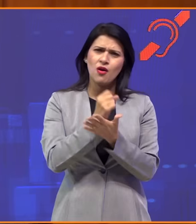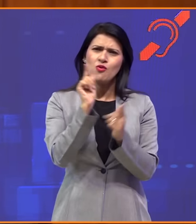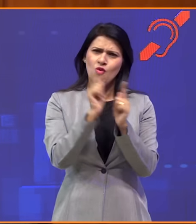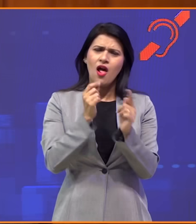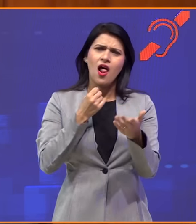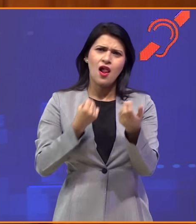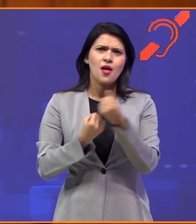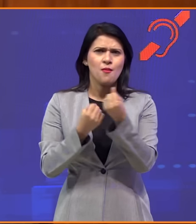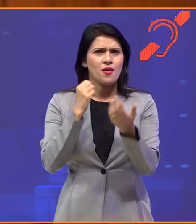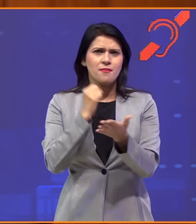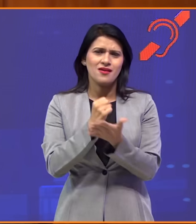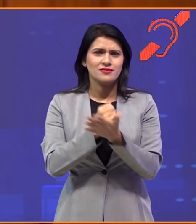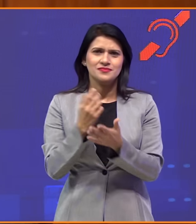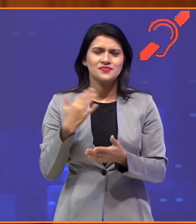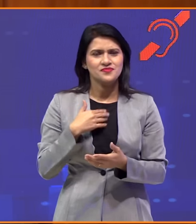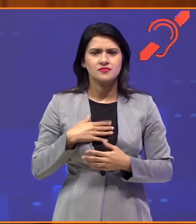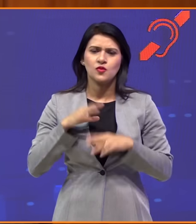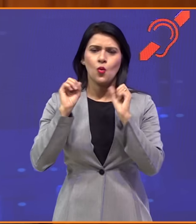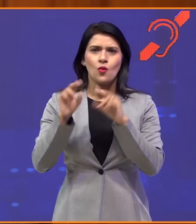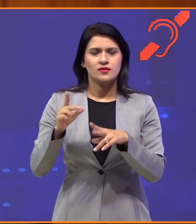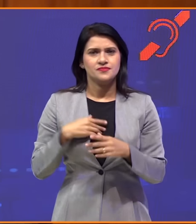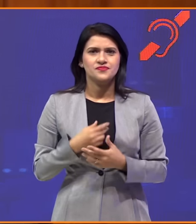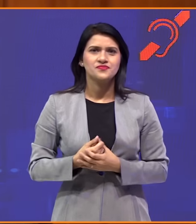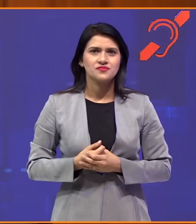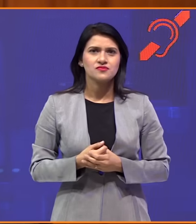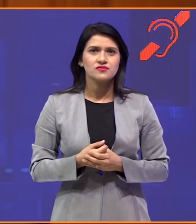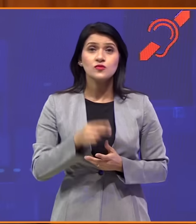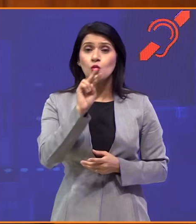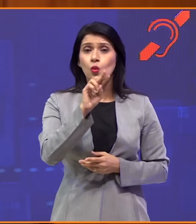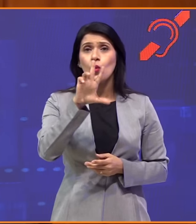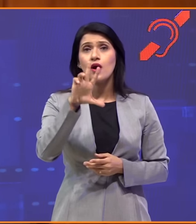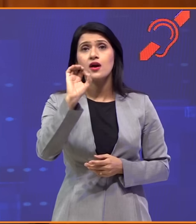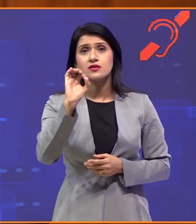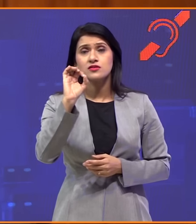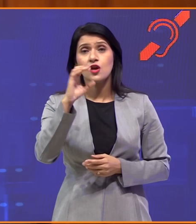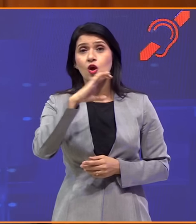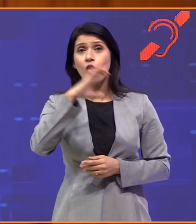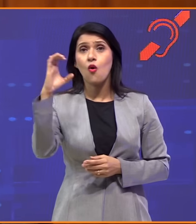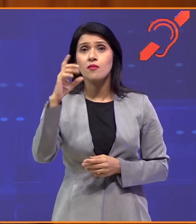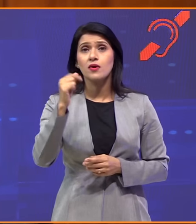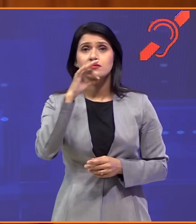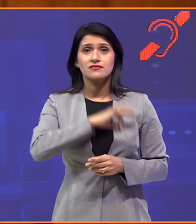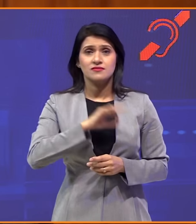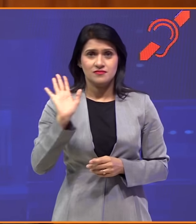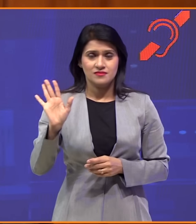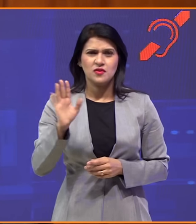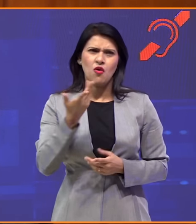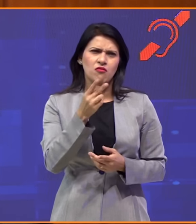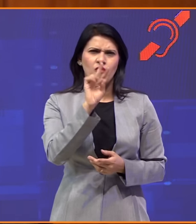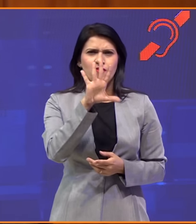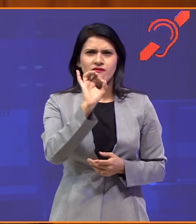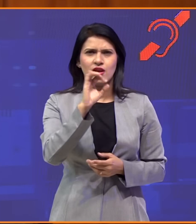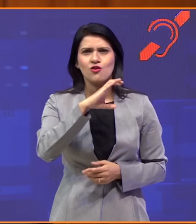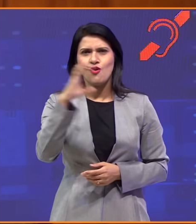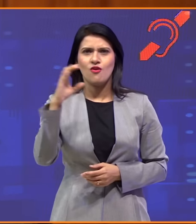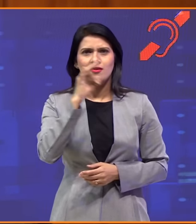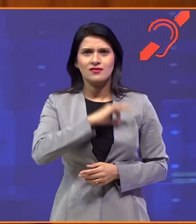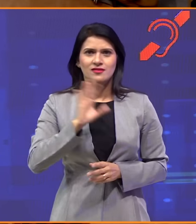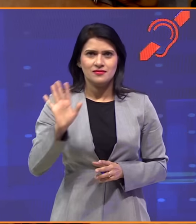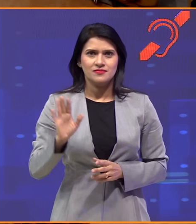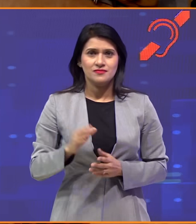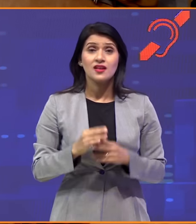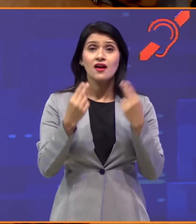मैंने कर लिया बागी टू ने 280 करोड़ कमाए मेरे ख्याल से या 250 करोड़ टाइगर